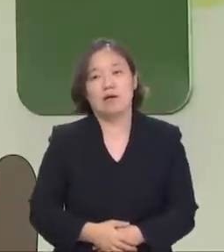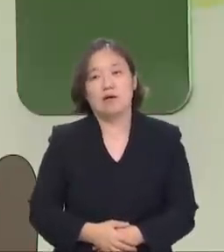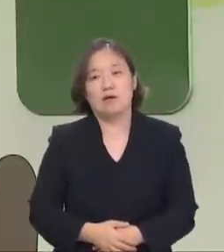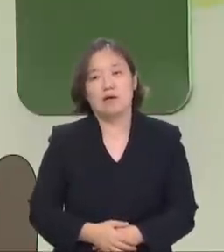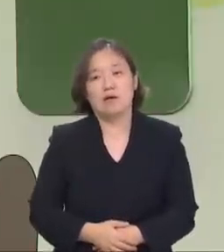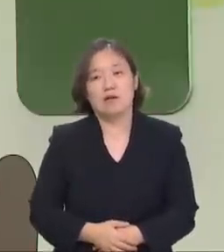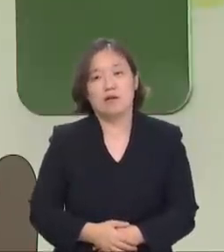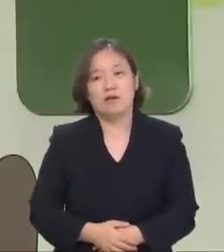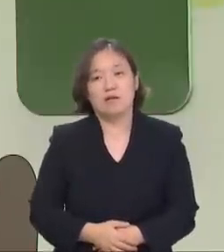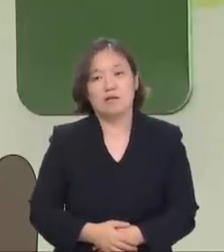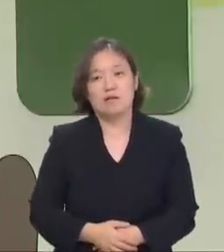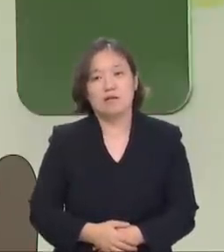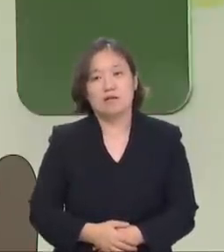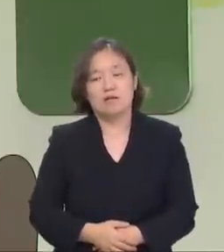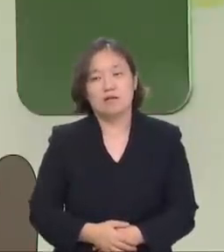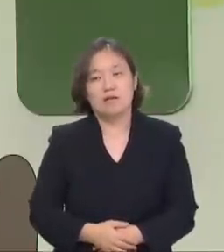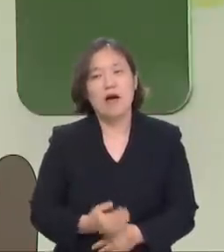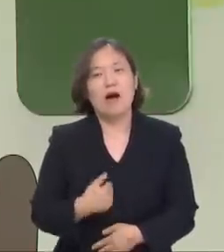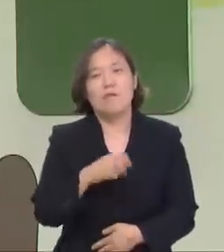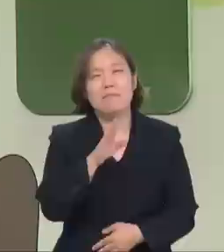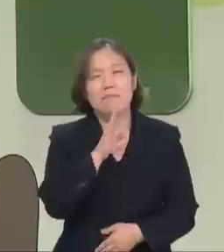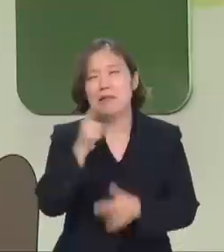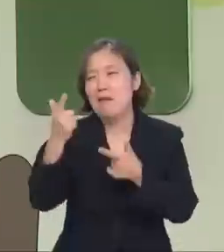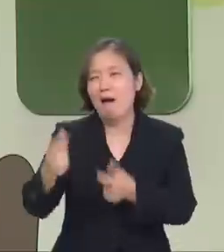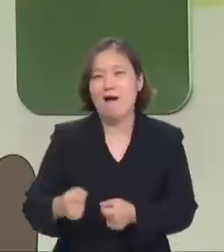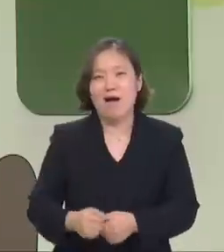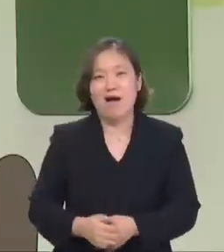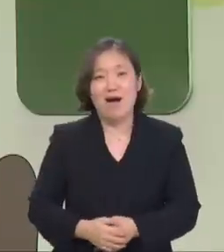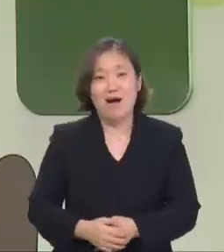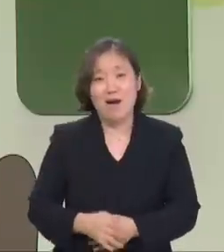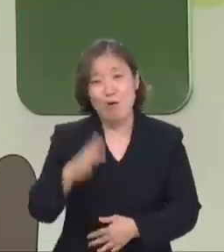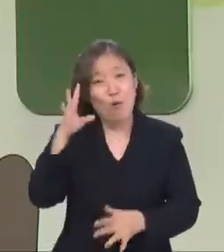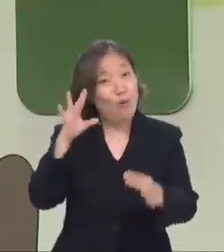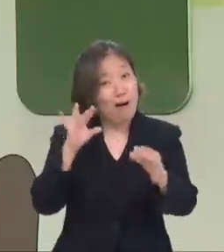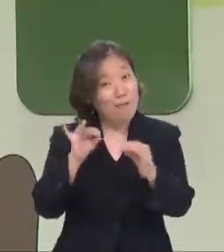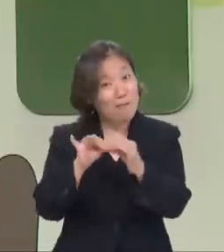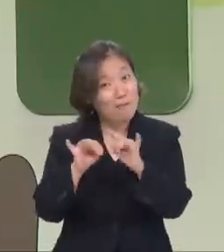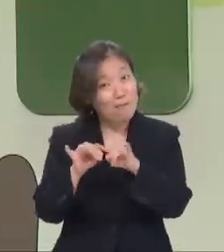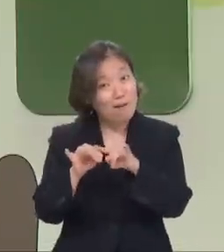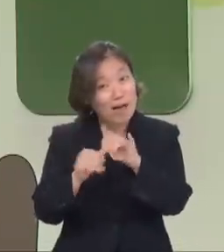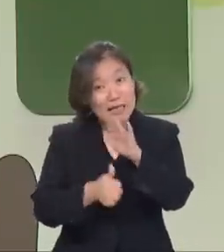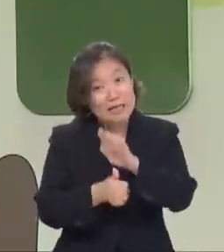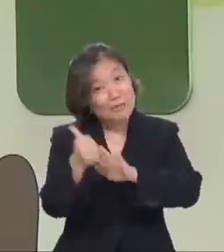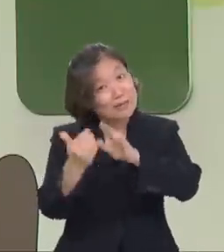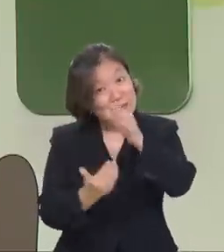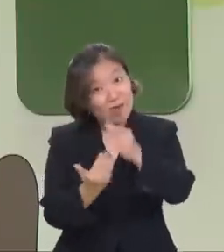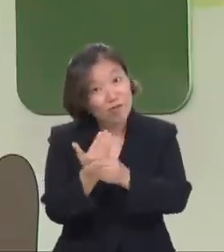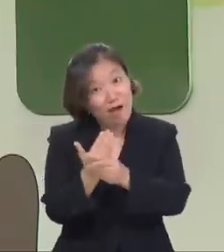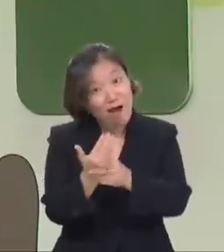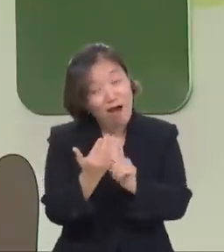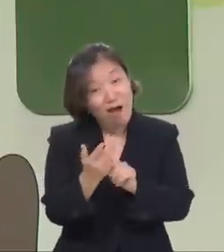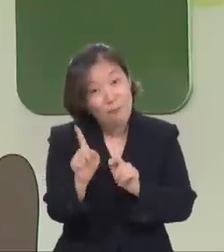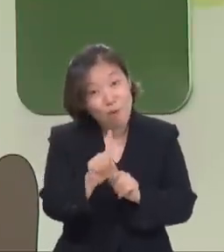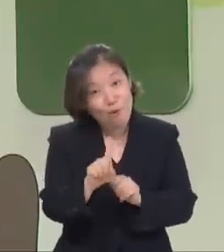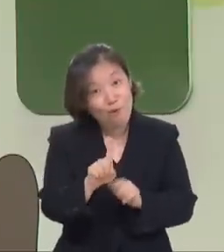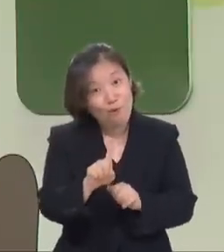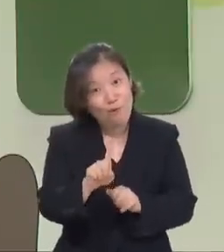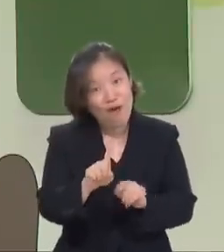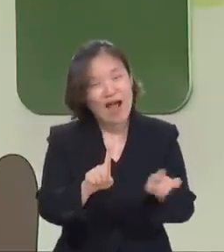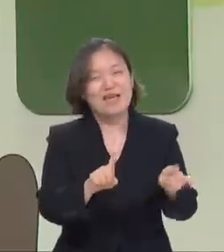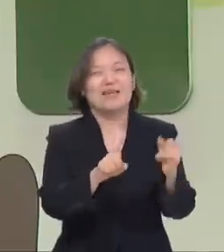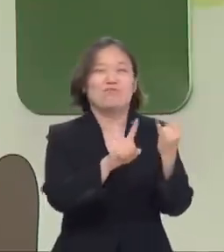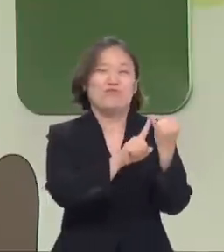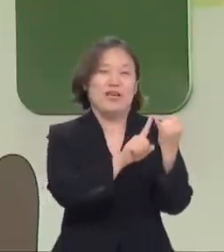그래 맞아 그 말씀이 맞아 하고 새로운 힘을 얻었다라는 것은이 불자님이